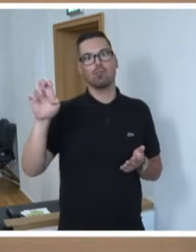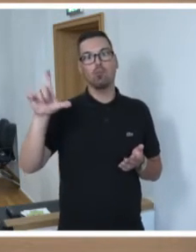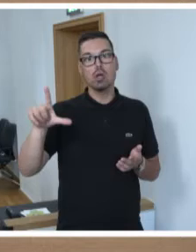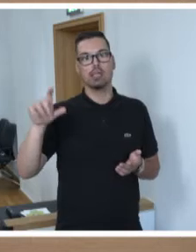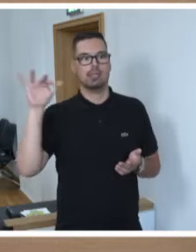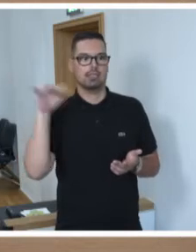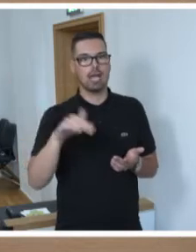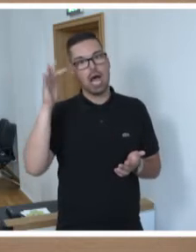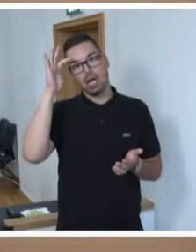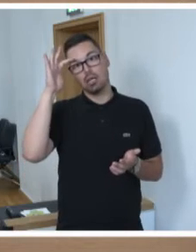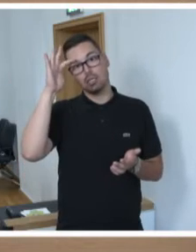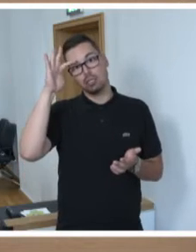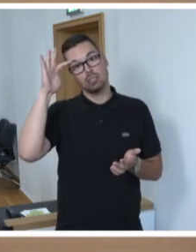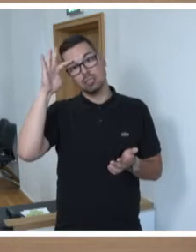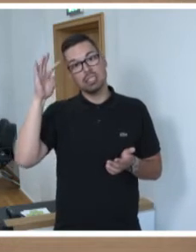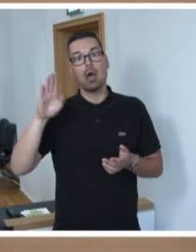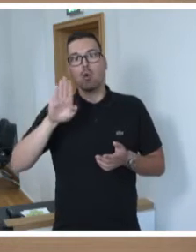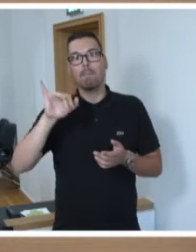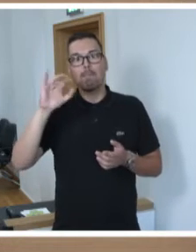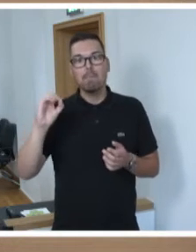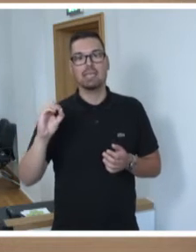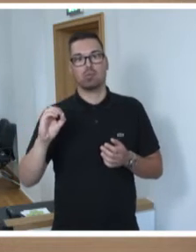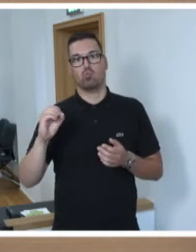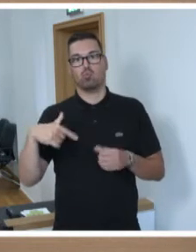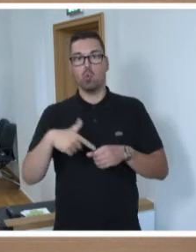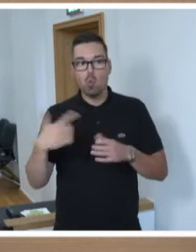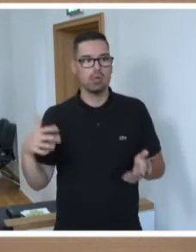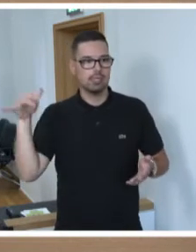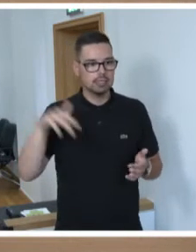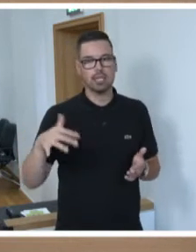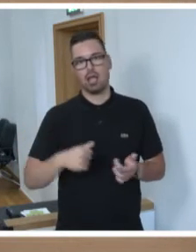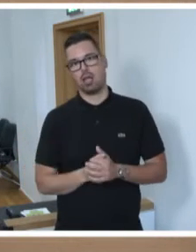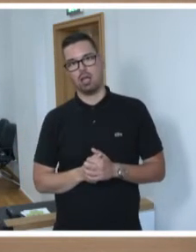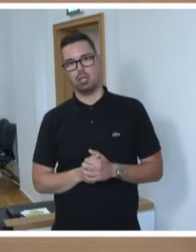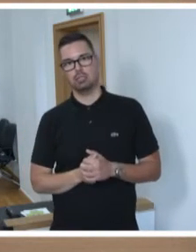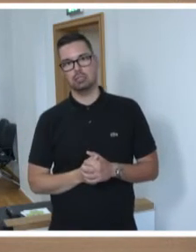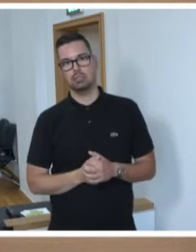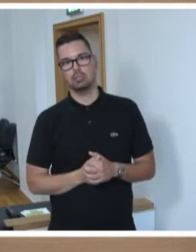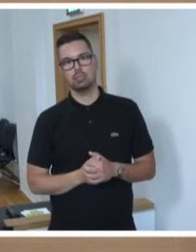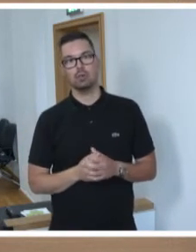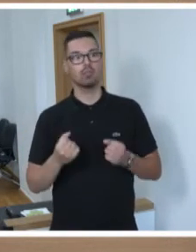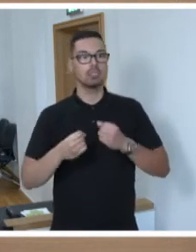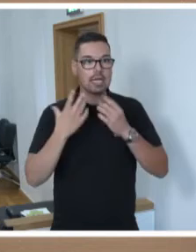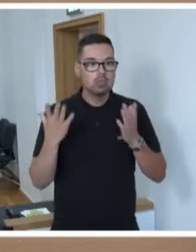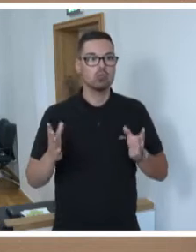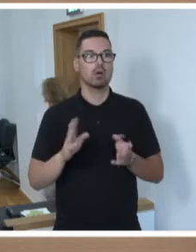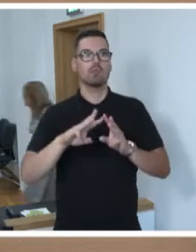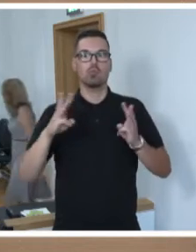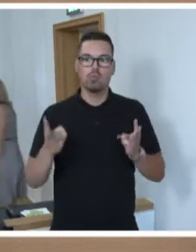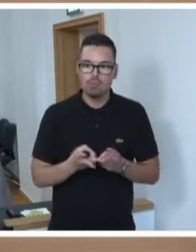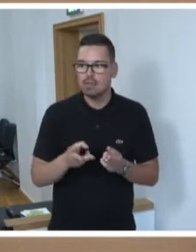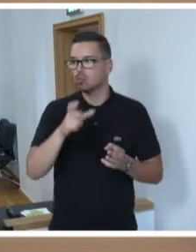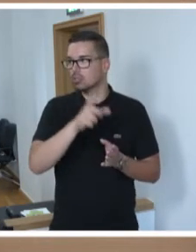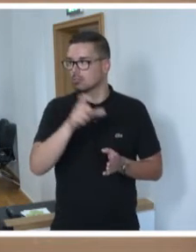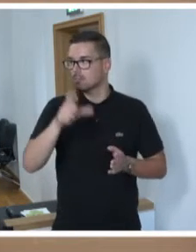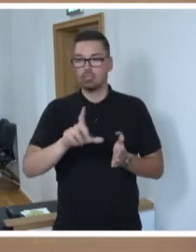auch im Bereich der fortschrittlichen Biokraftstoffe schon heute Möglichkeiten gibt, eben einen Beitrag zur Entlastung von Natur, Umwelt und Mensch